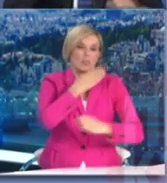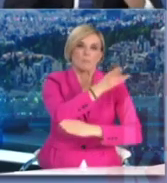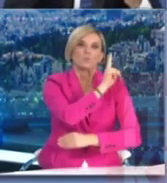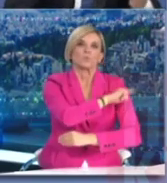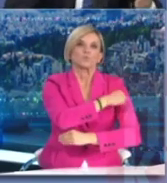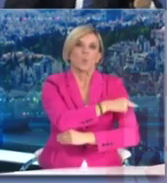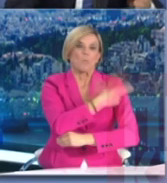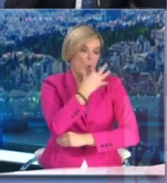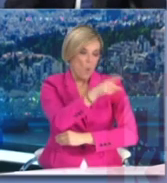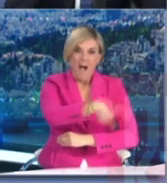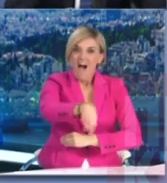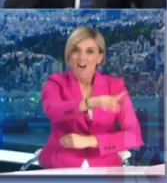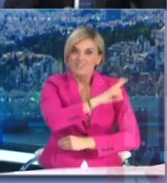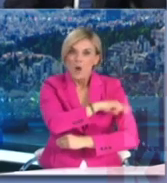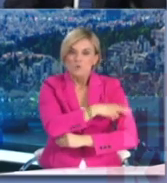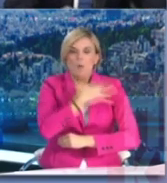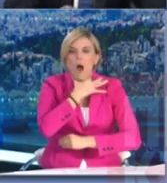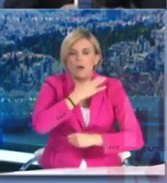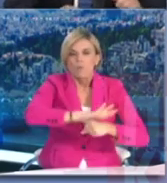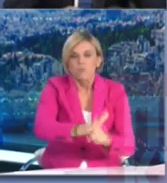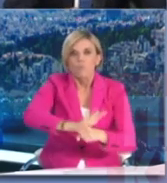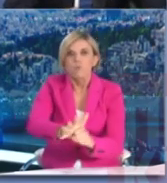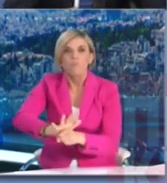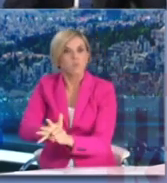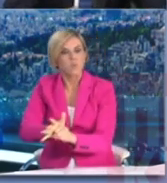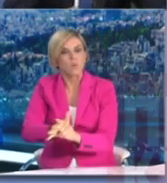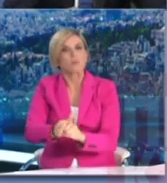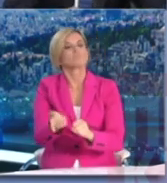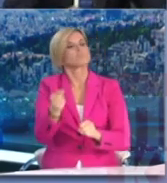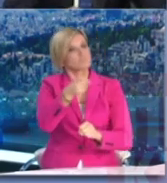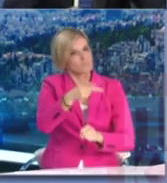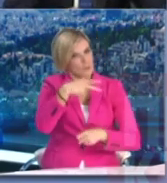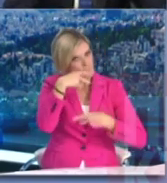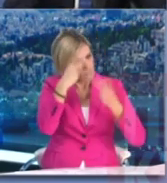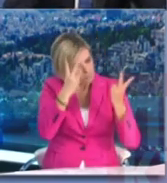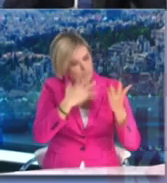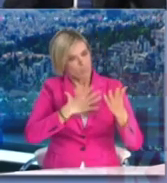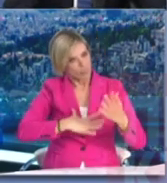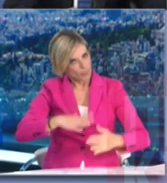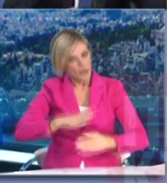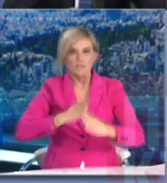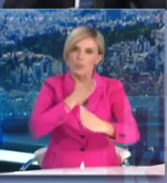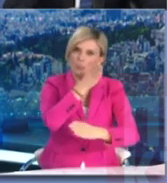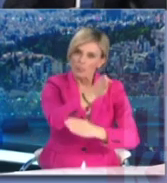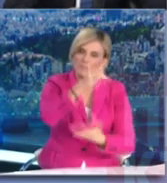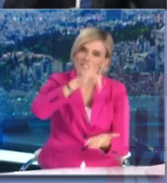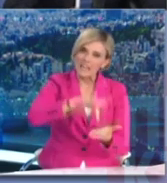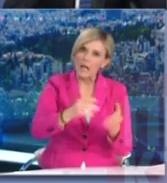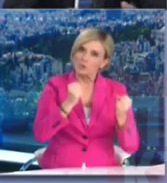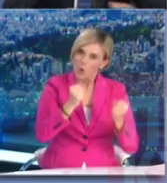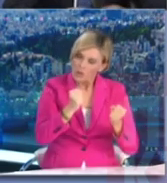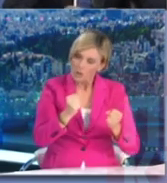νοσοκομείων. Βλέπετε στα αριστερά το χάρτη της Ελλάδας με τα ποσοστά του τέστινγκ στα κέντρα υγείας και στην πρωτομάχη φροντίδα